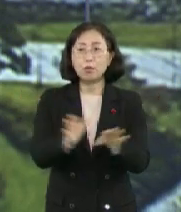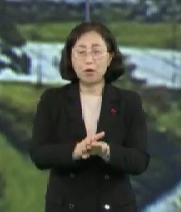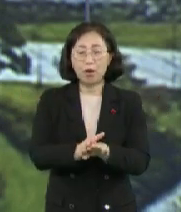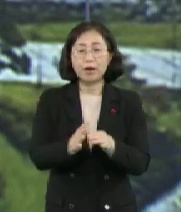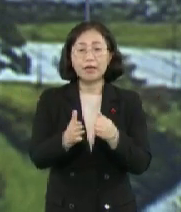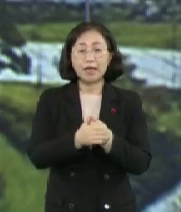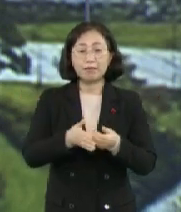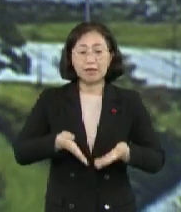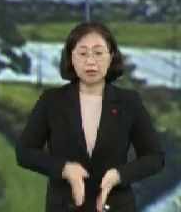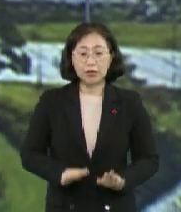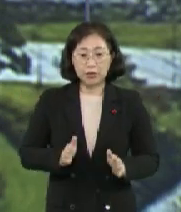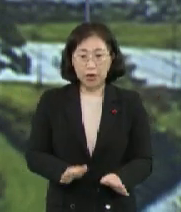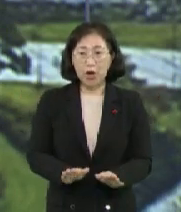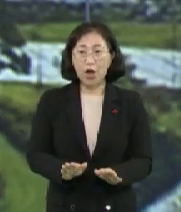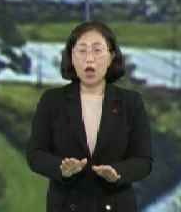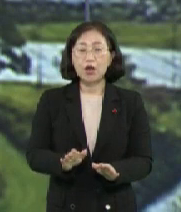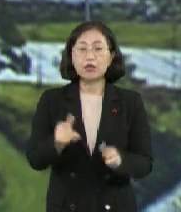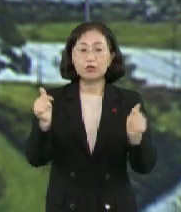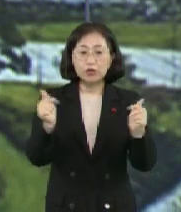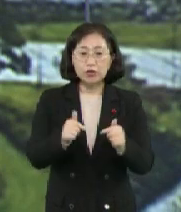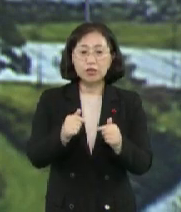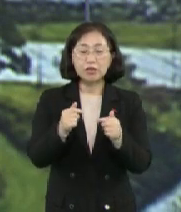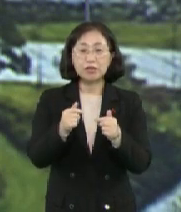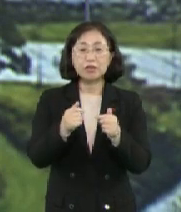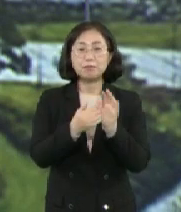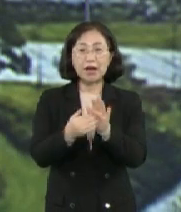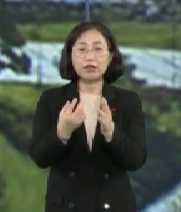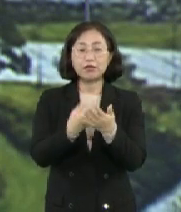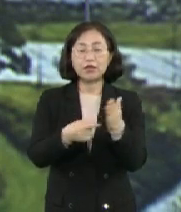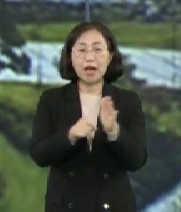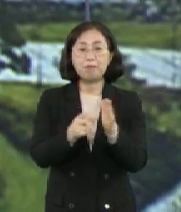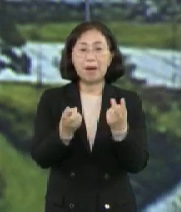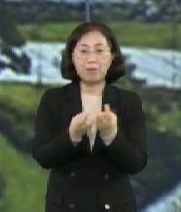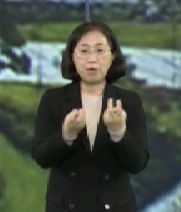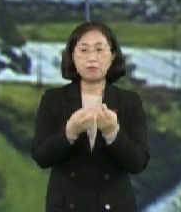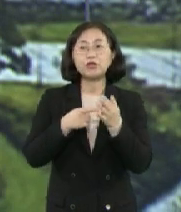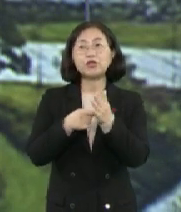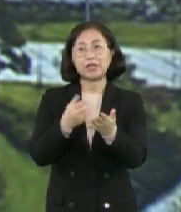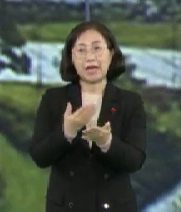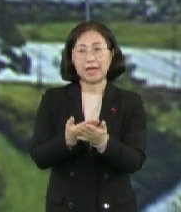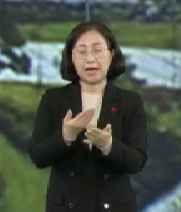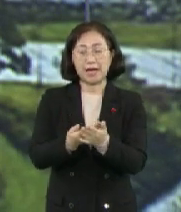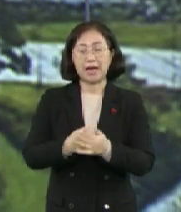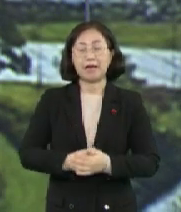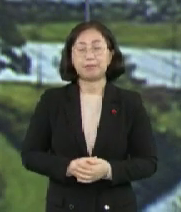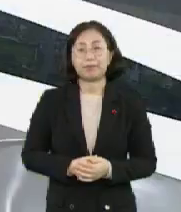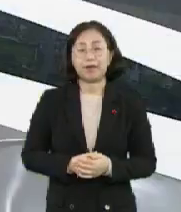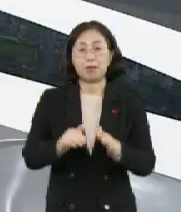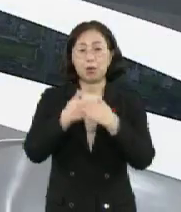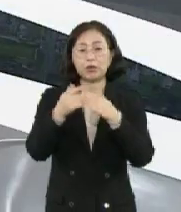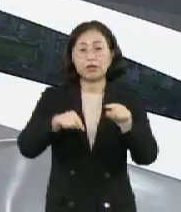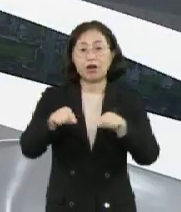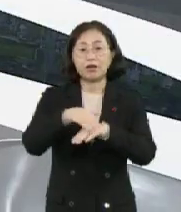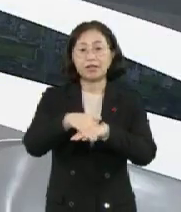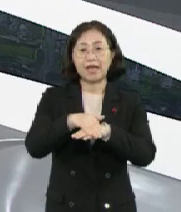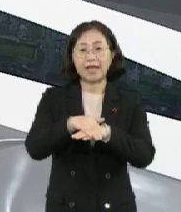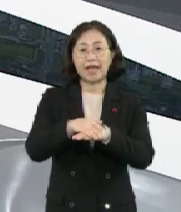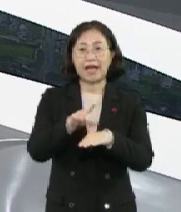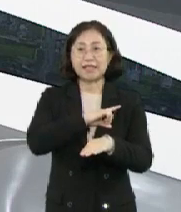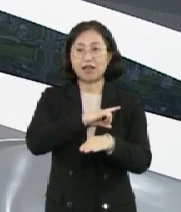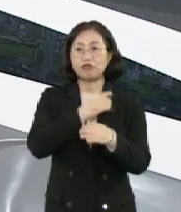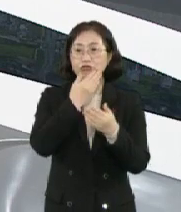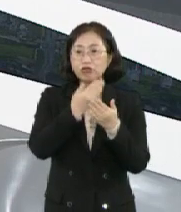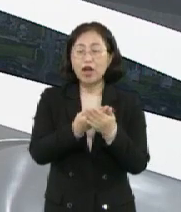저출산 문제를 해결하기 위한 여러 가지 정책을 수립하고 가장 강력하게 실현해야 되더라. 이거는 모든 정책에 앞서서 최우선순위에